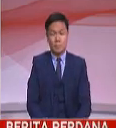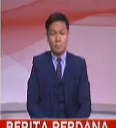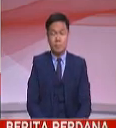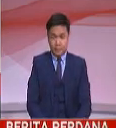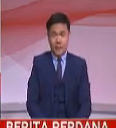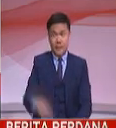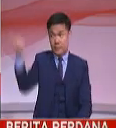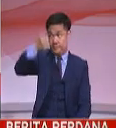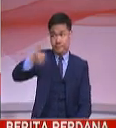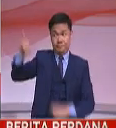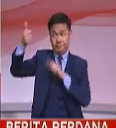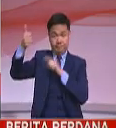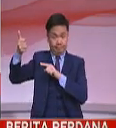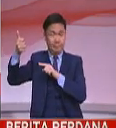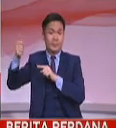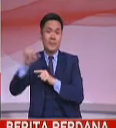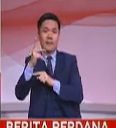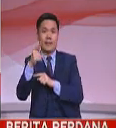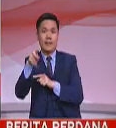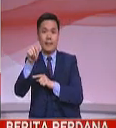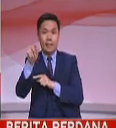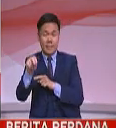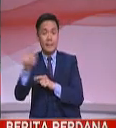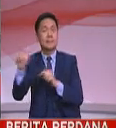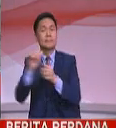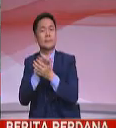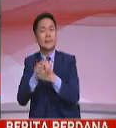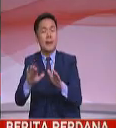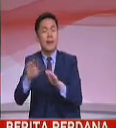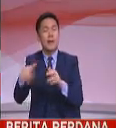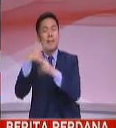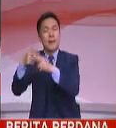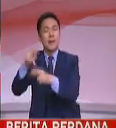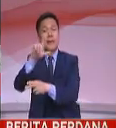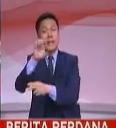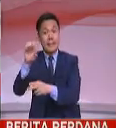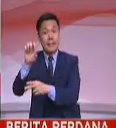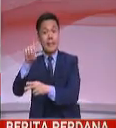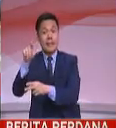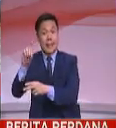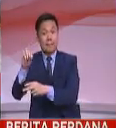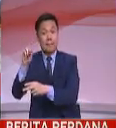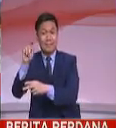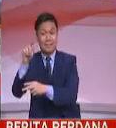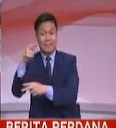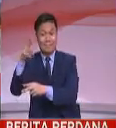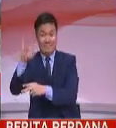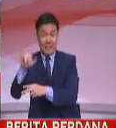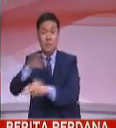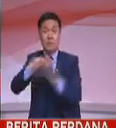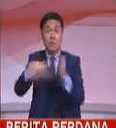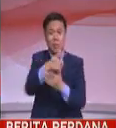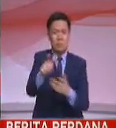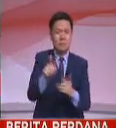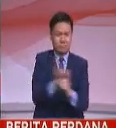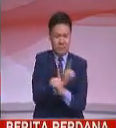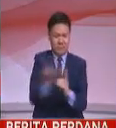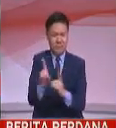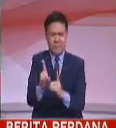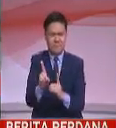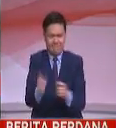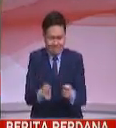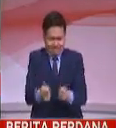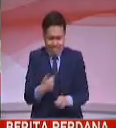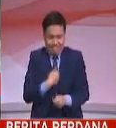Menurut Pengurusi Pertubuhan Ikatan Komuniti Selamat, Tan Sri Li Lam Tai, ketiadaan disiplin dalam kalangan masyarakat antara punca utama kes